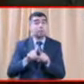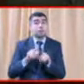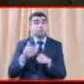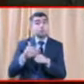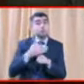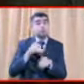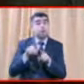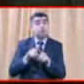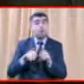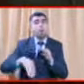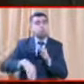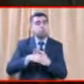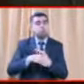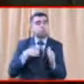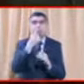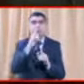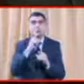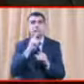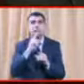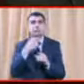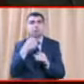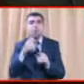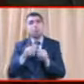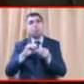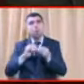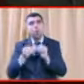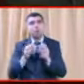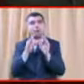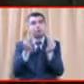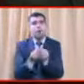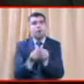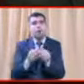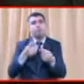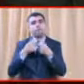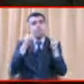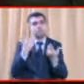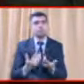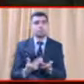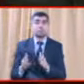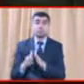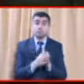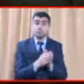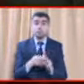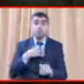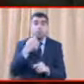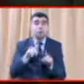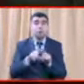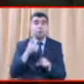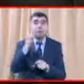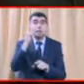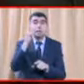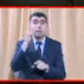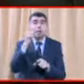منهم كيغادروا، وكاين أسباب كذلك اجتماعية أخرى وهكذا. أما فيما يخص مدينة طنجة، نسبة الهدر